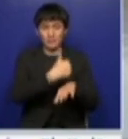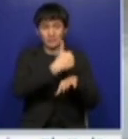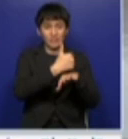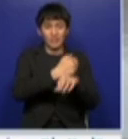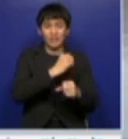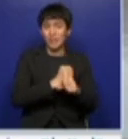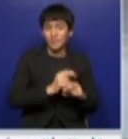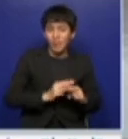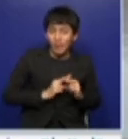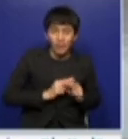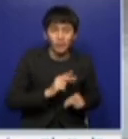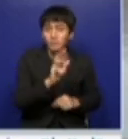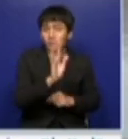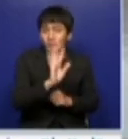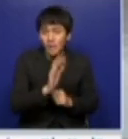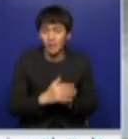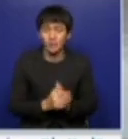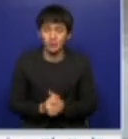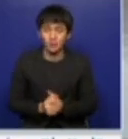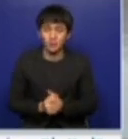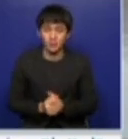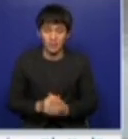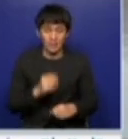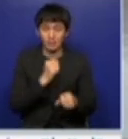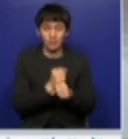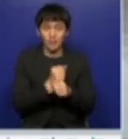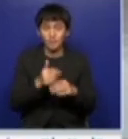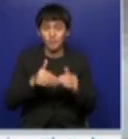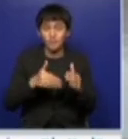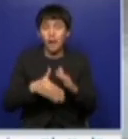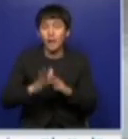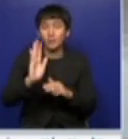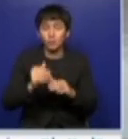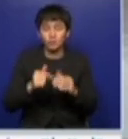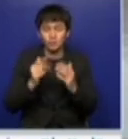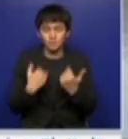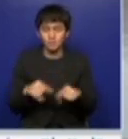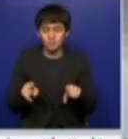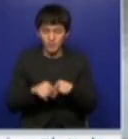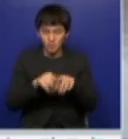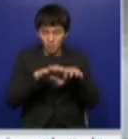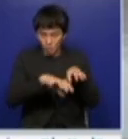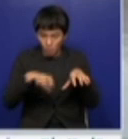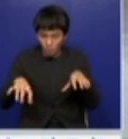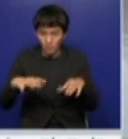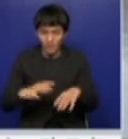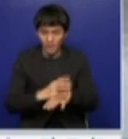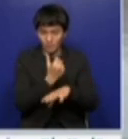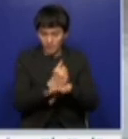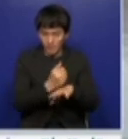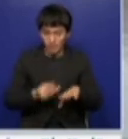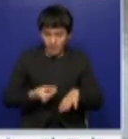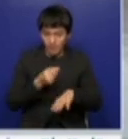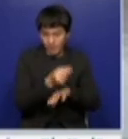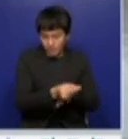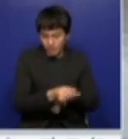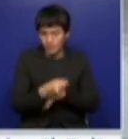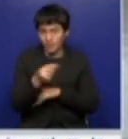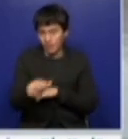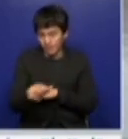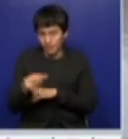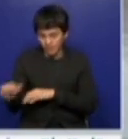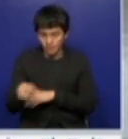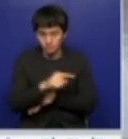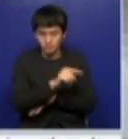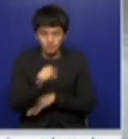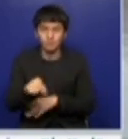เองมีคำผ่านครับผ่านองค์กรที่รองรับอำนาจผ่านครม.ผ่านสภา